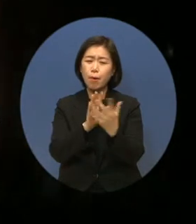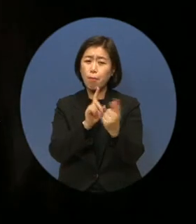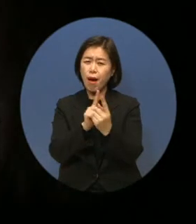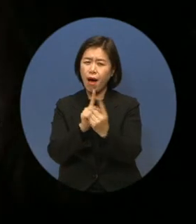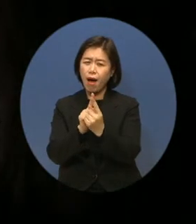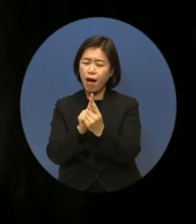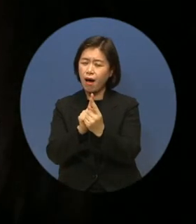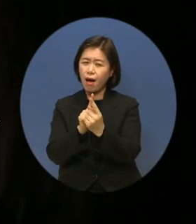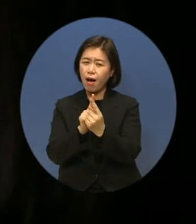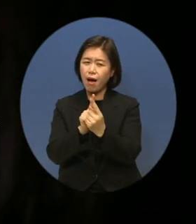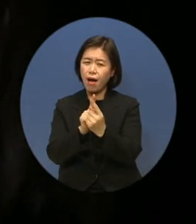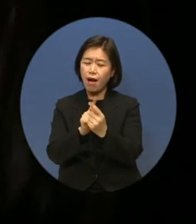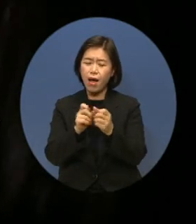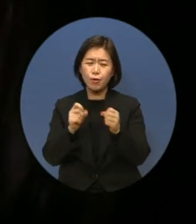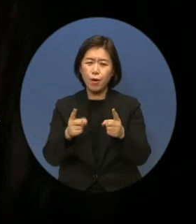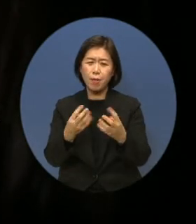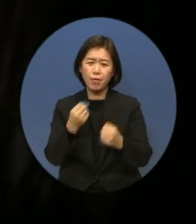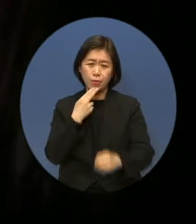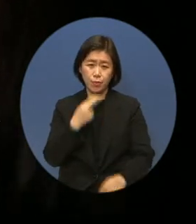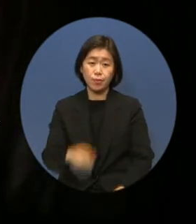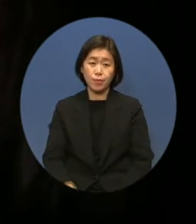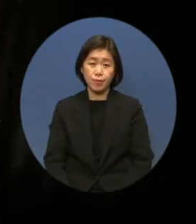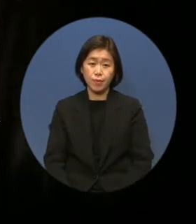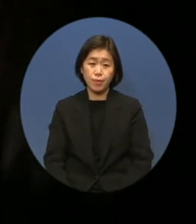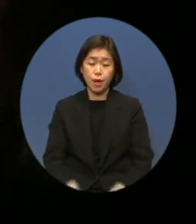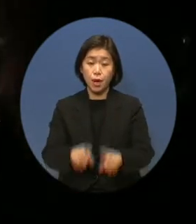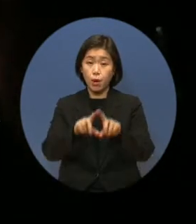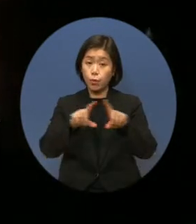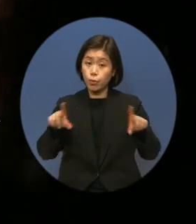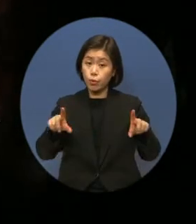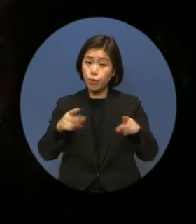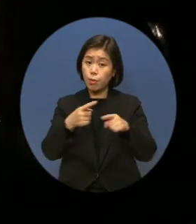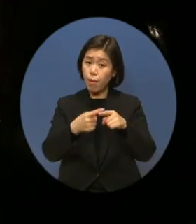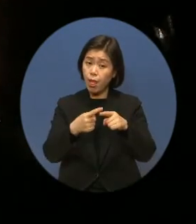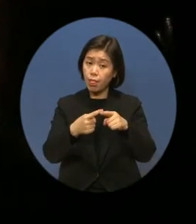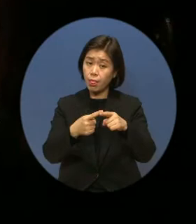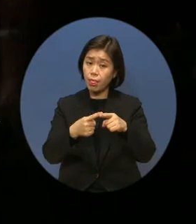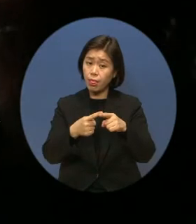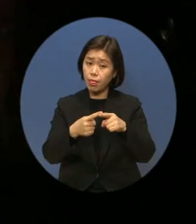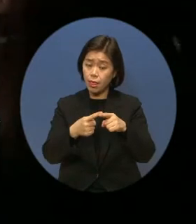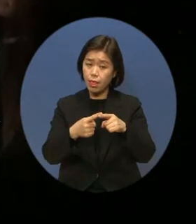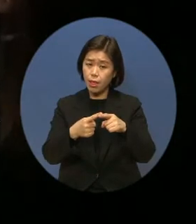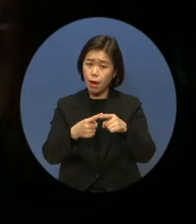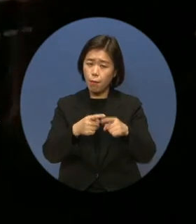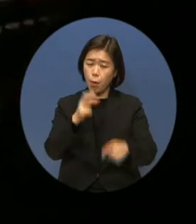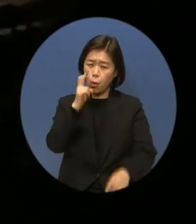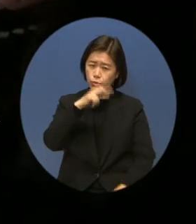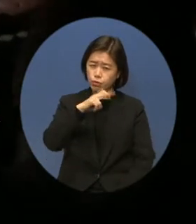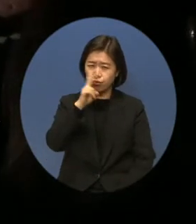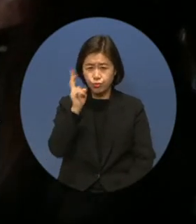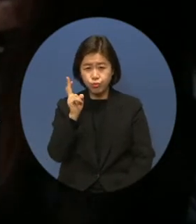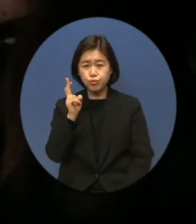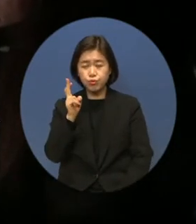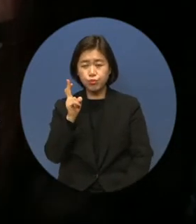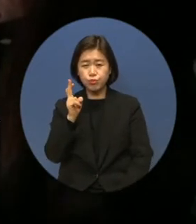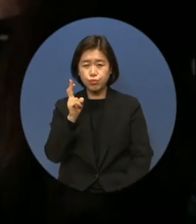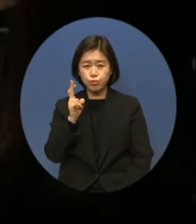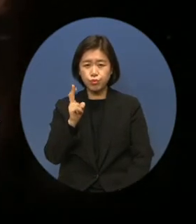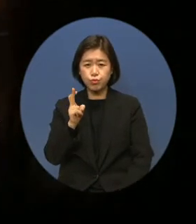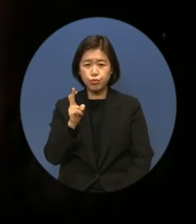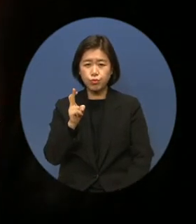오랜만이거든요. 예, 그래서 이제 보통은 반나절? 뭐 오전 오후? 그러니까 강의가 있는 날은